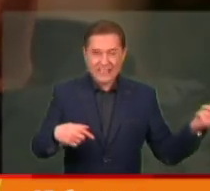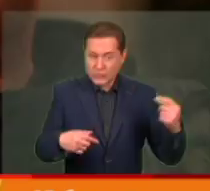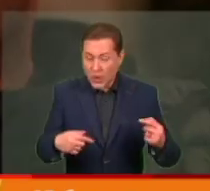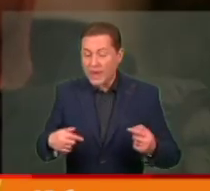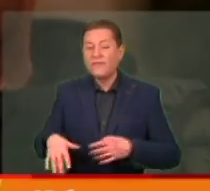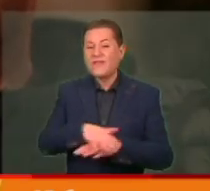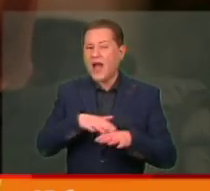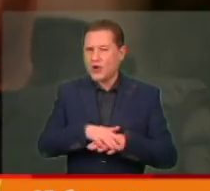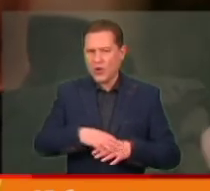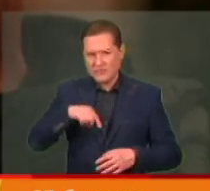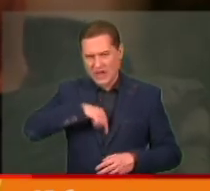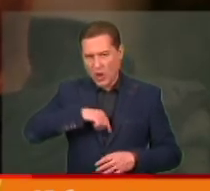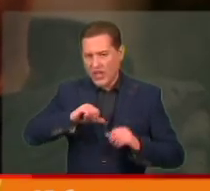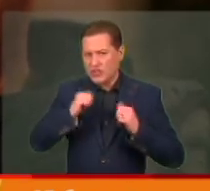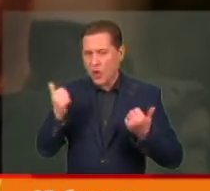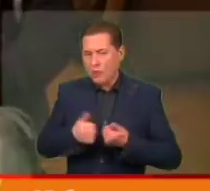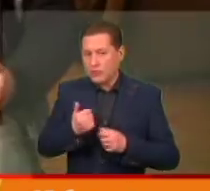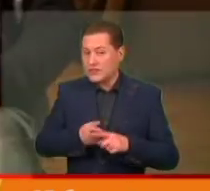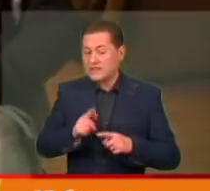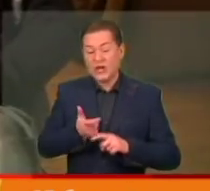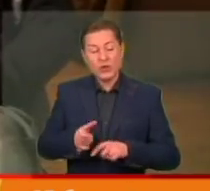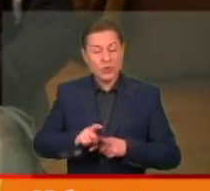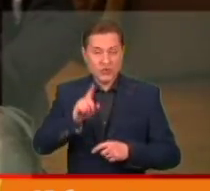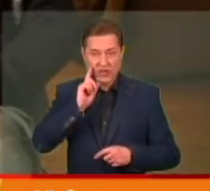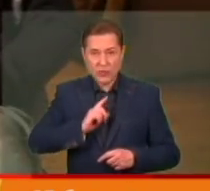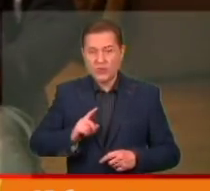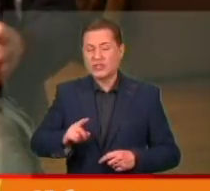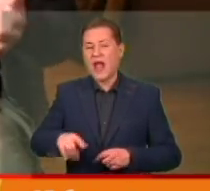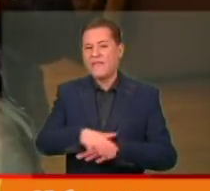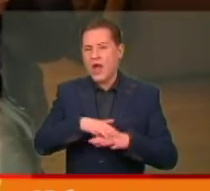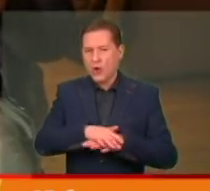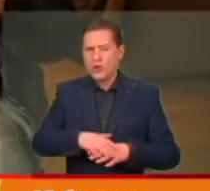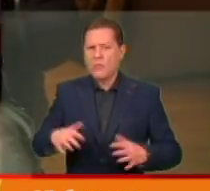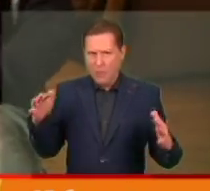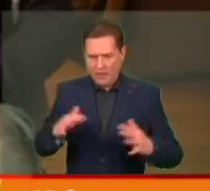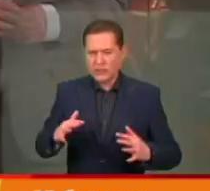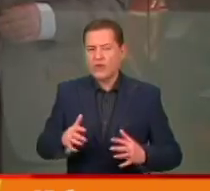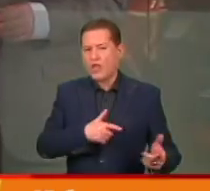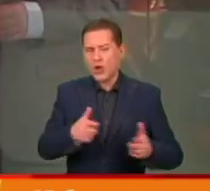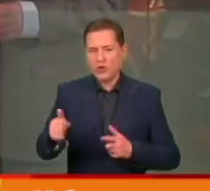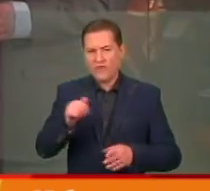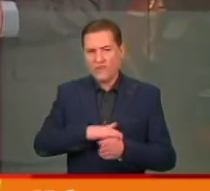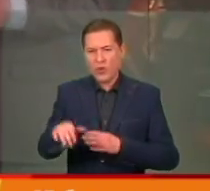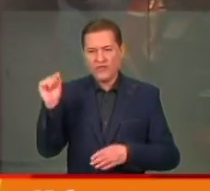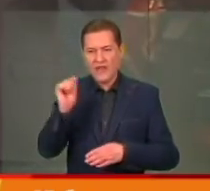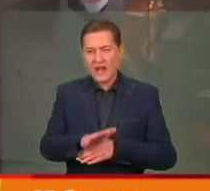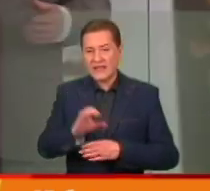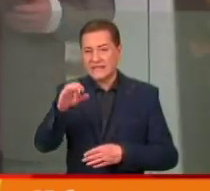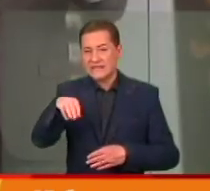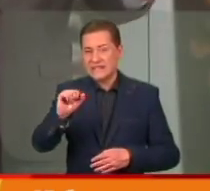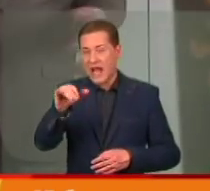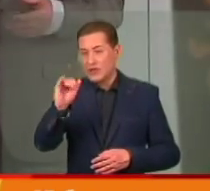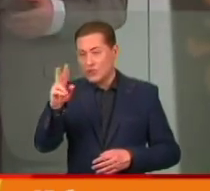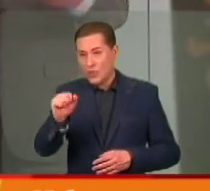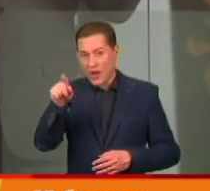у психологічній облозі. Це дуже зручно. Народ змобілізований, готовий виконувати накази. Стасюка у Польщі хоч